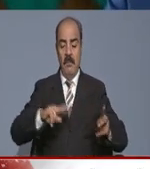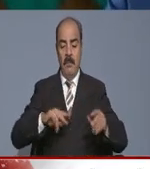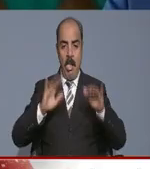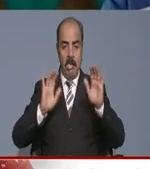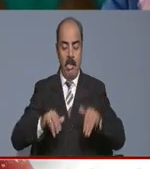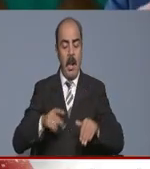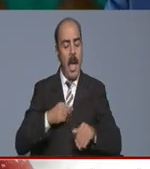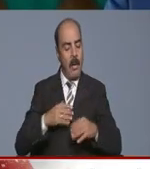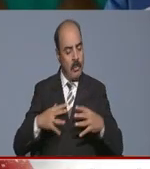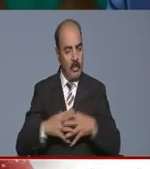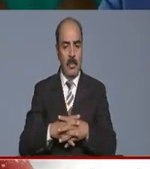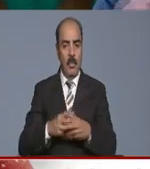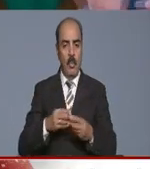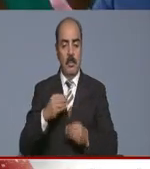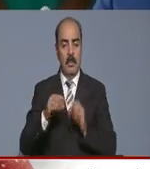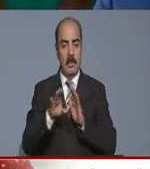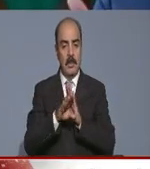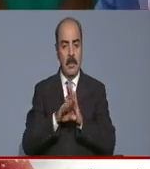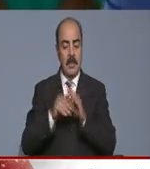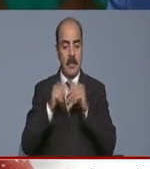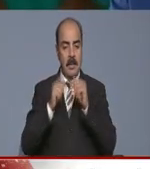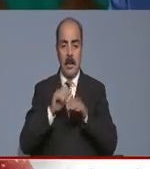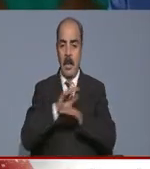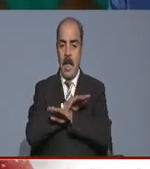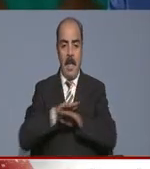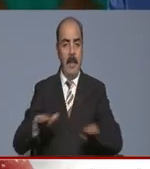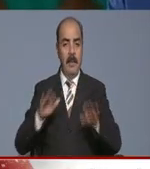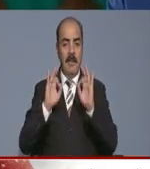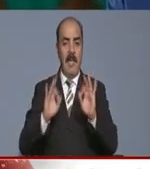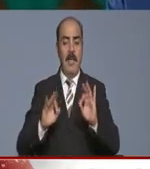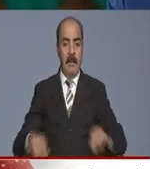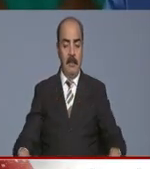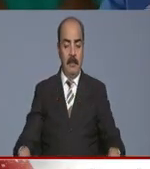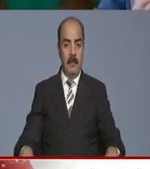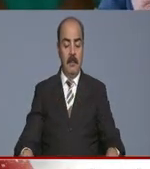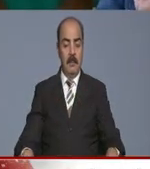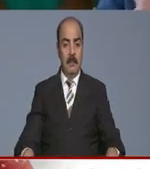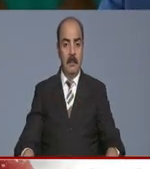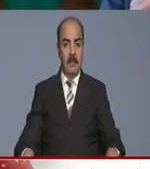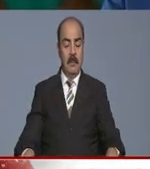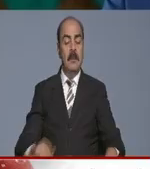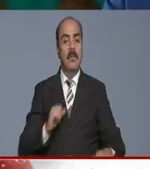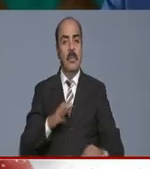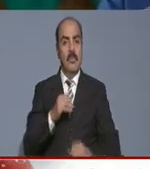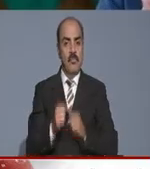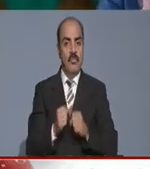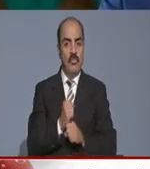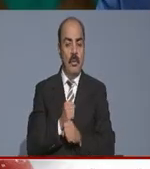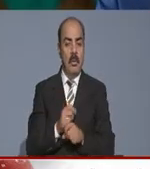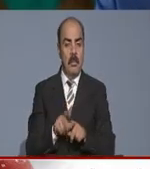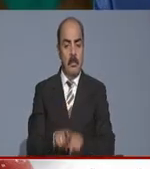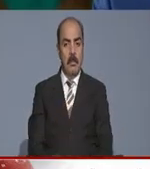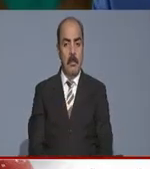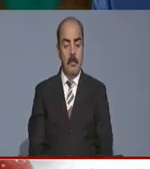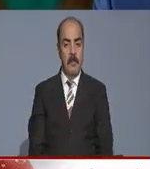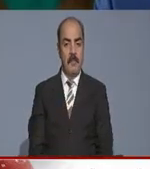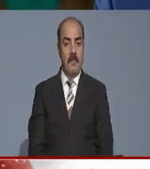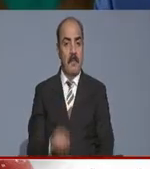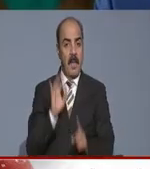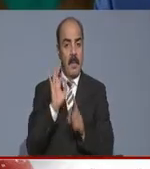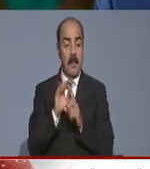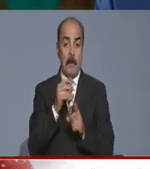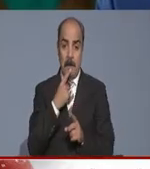إليه يتبع نظام مالي عادل، وأننا قد نعمل على تحقيق هذا، ولكن